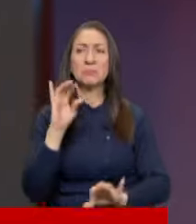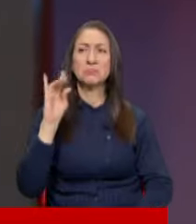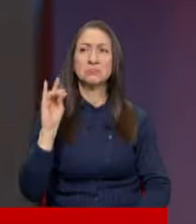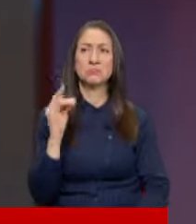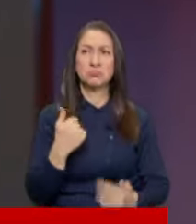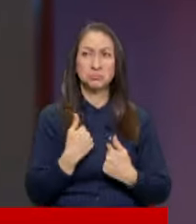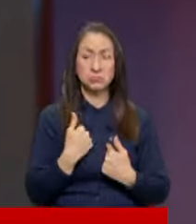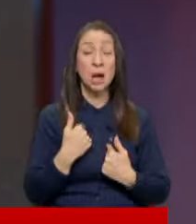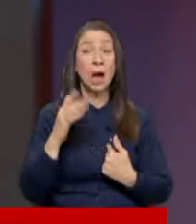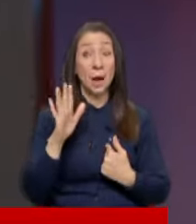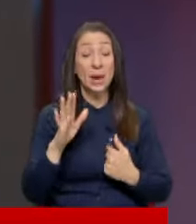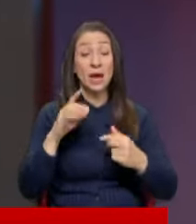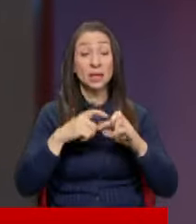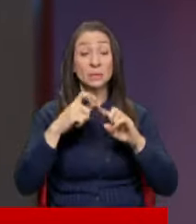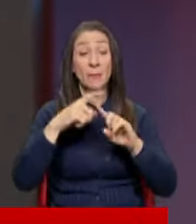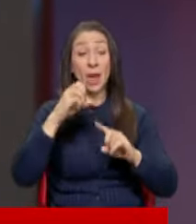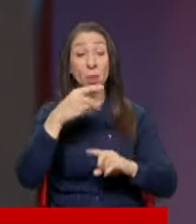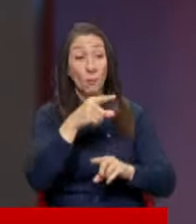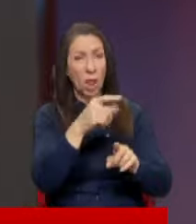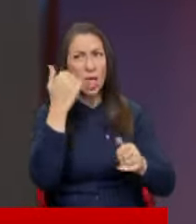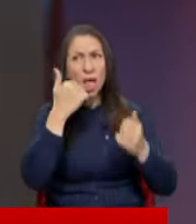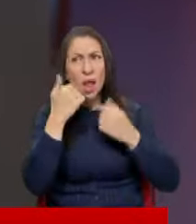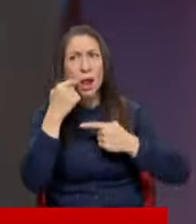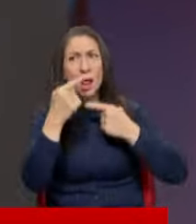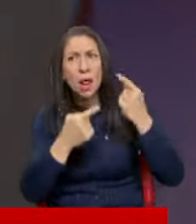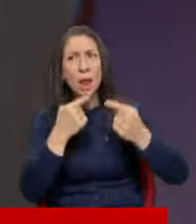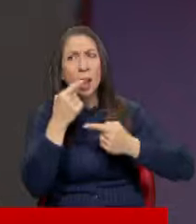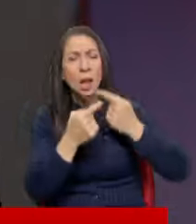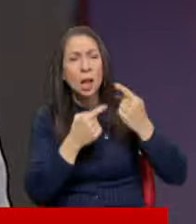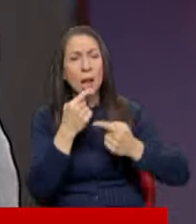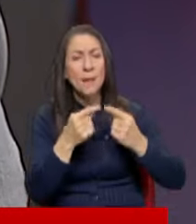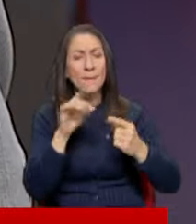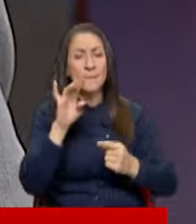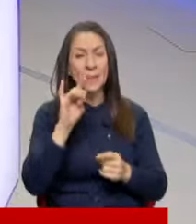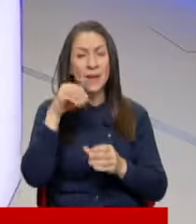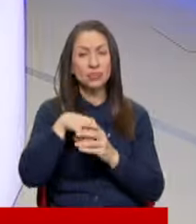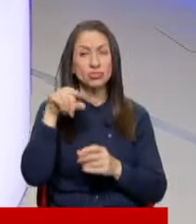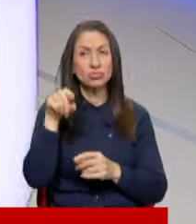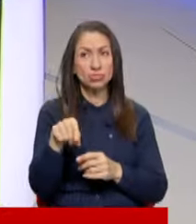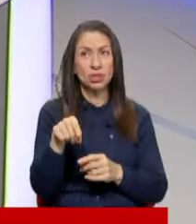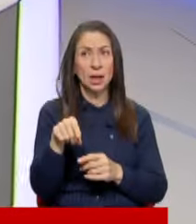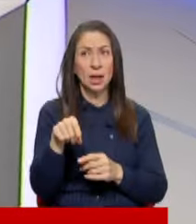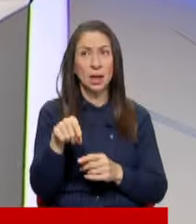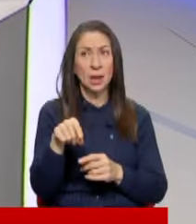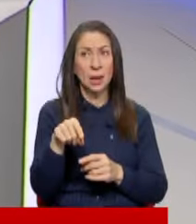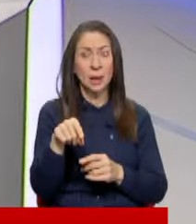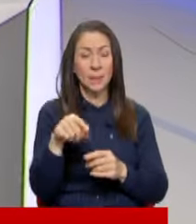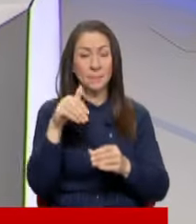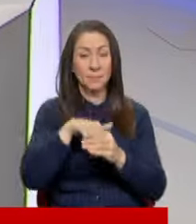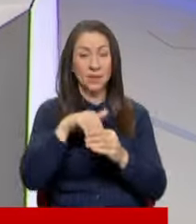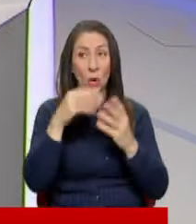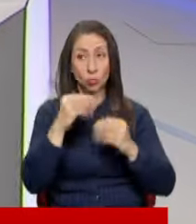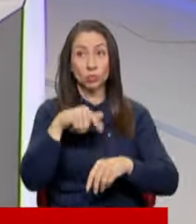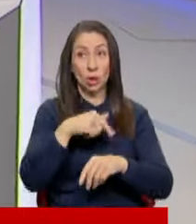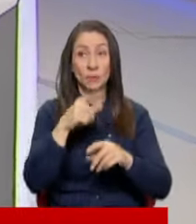siyaset yaptım ama Recep Tayyip Erdoğan böyle yalan yanlış konuştuğu için Milliyetçi Hareket Partisi'nde milletvekili